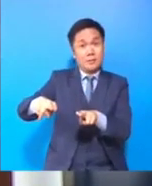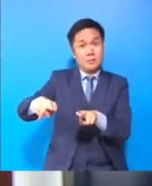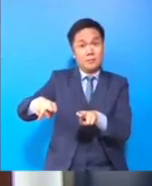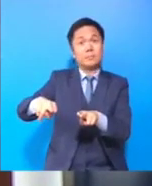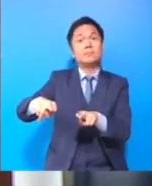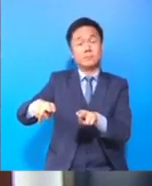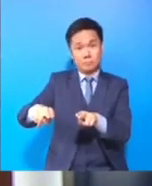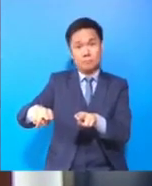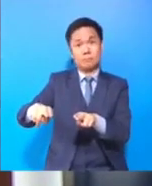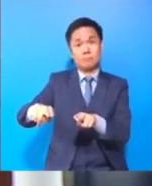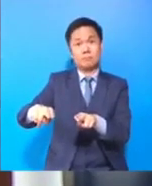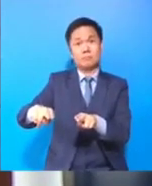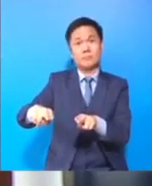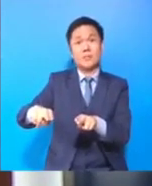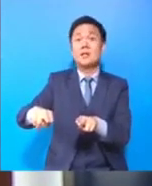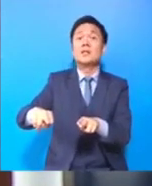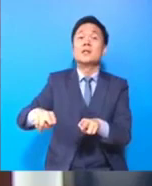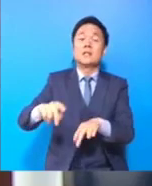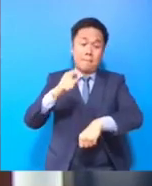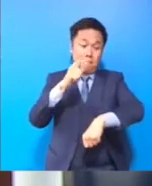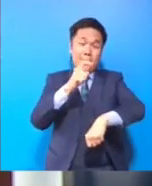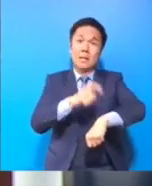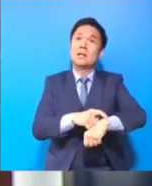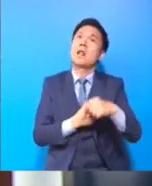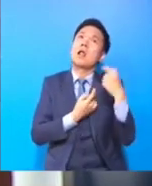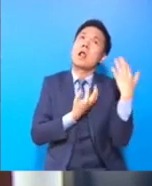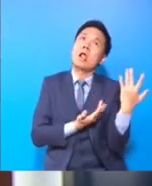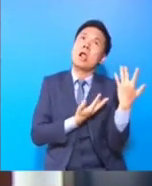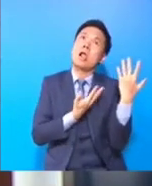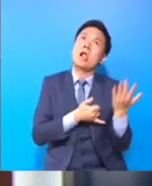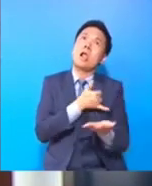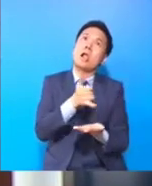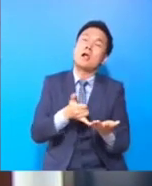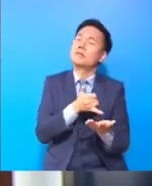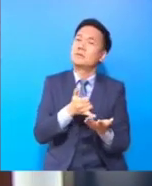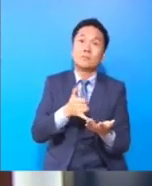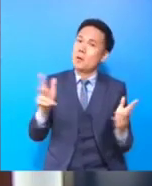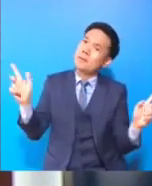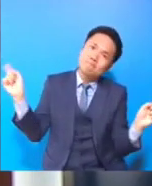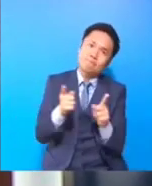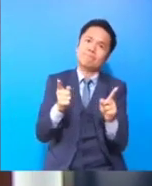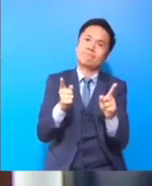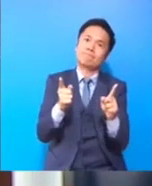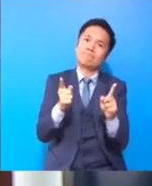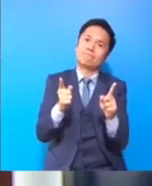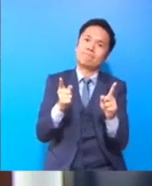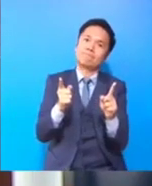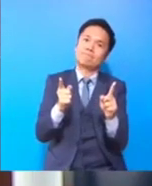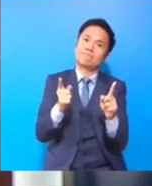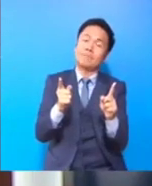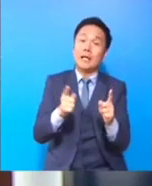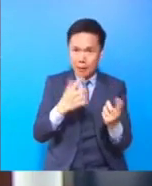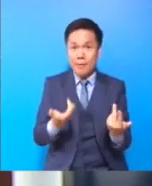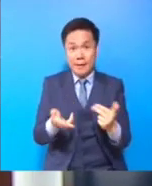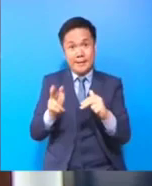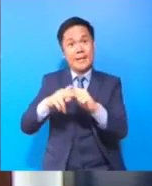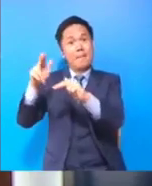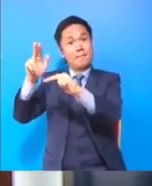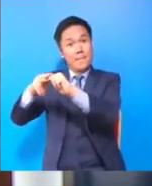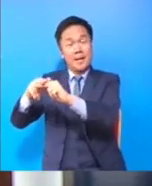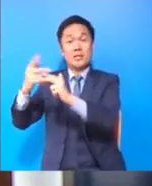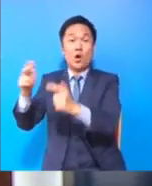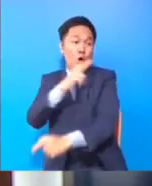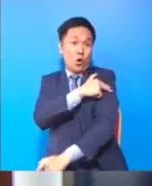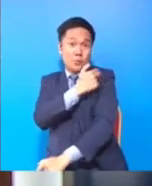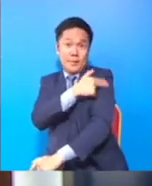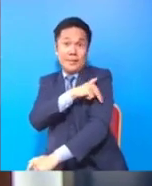make masa menunggu telah dipendekkan sehingga enam bulan dan kita telah juga menambahkan lagi slot-slot di